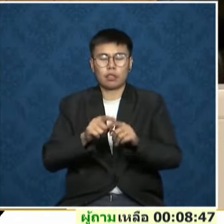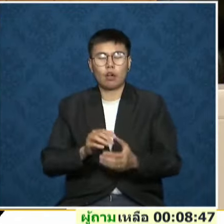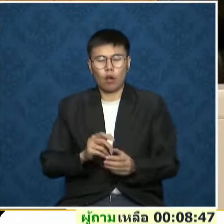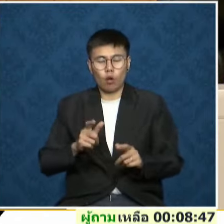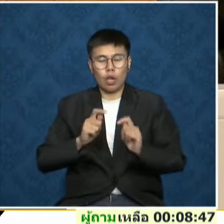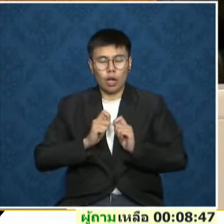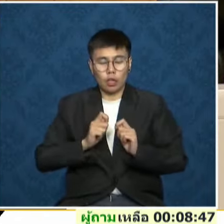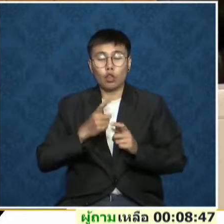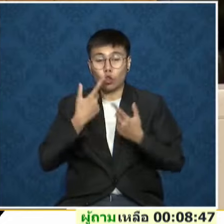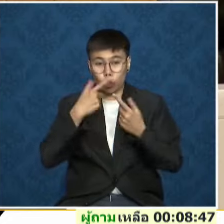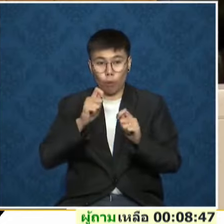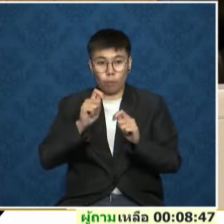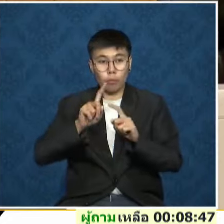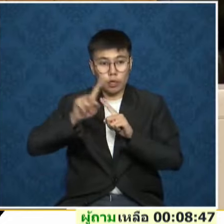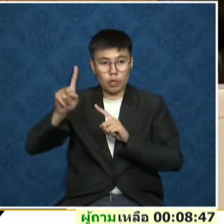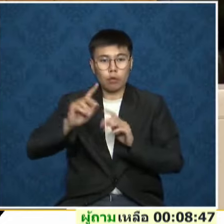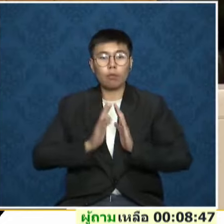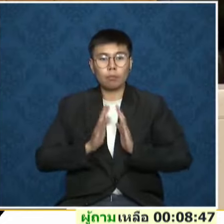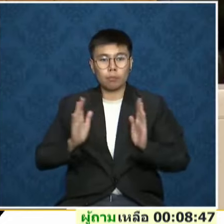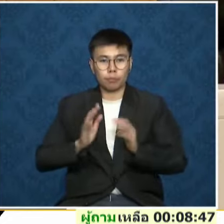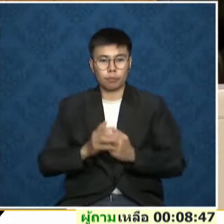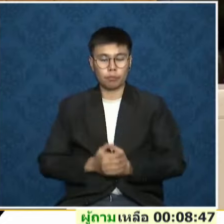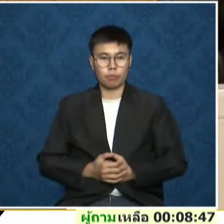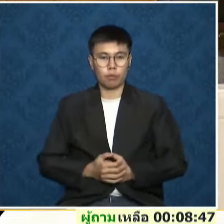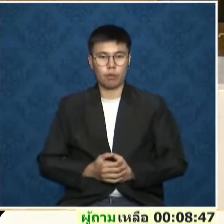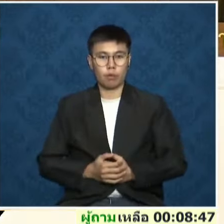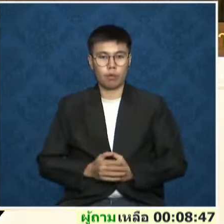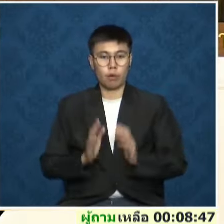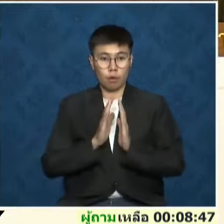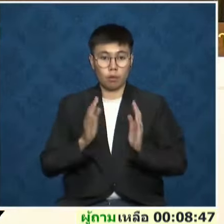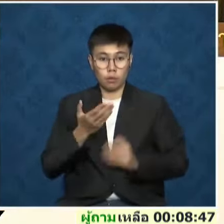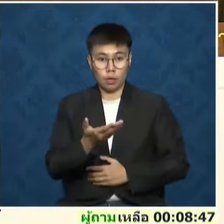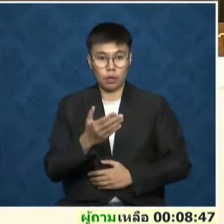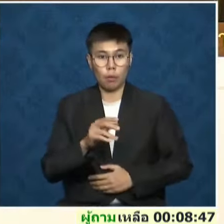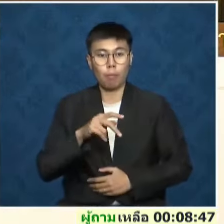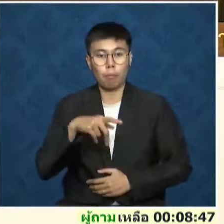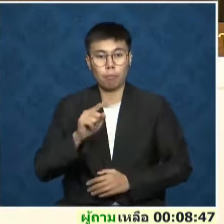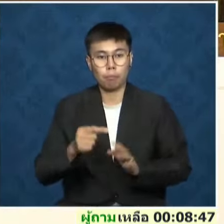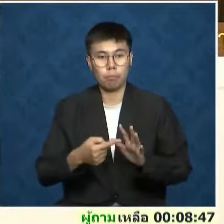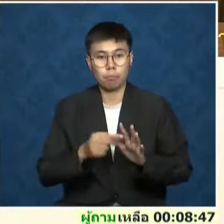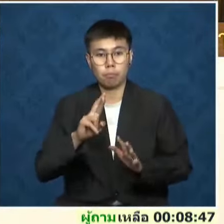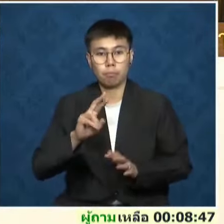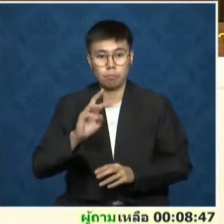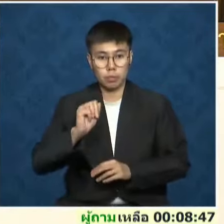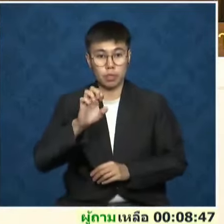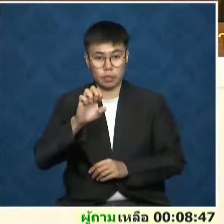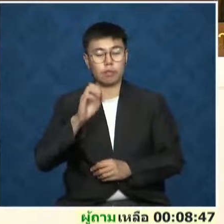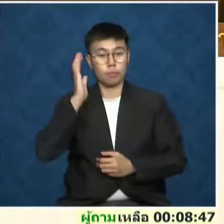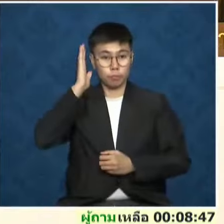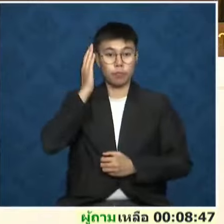ำถามข้อที่1เท่านี้ก่อนนะครับขอบคุณครับ ขอบคุณครับเชิญท่านปารมีใช้สิทธิ์ในรอบที่2ครับ